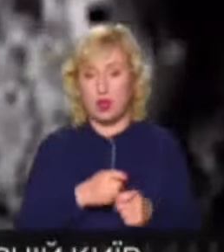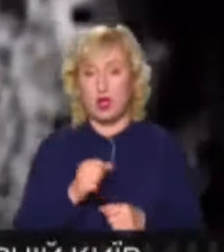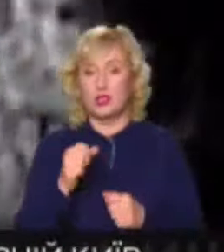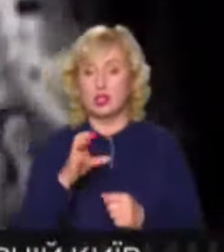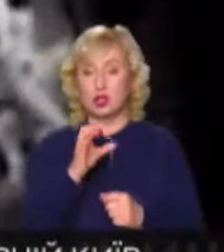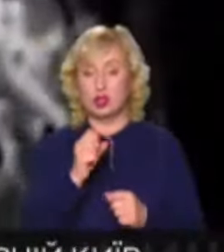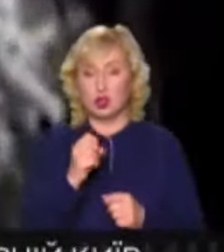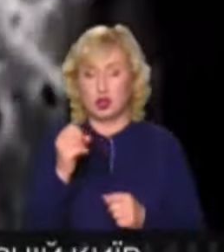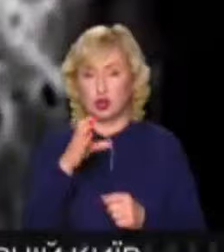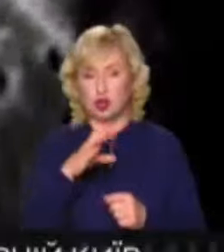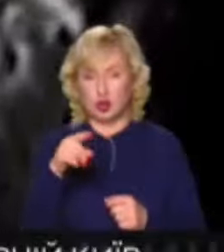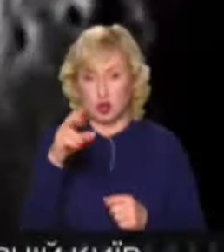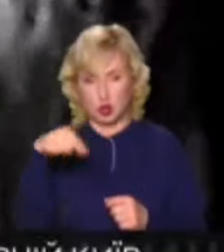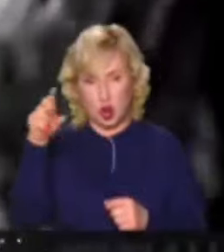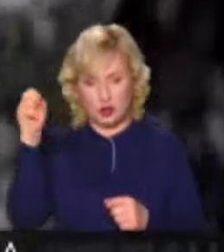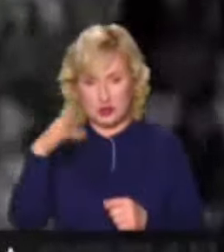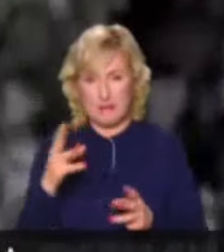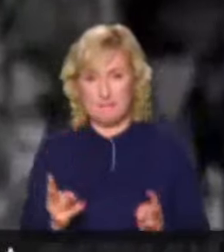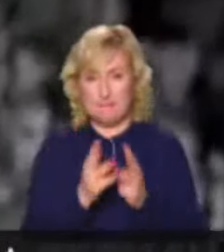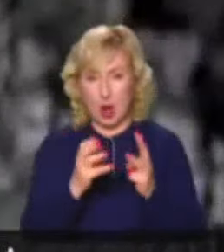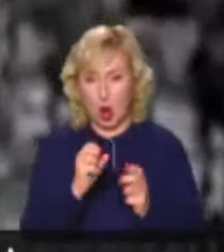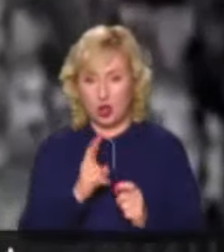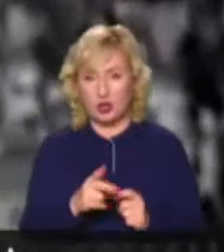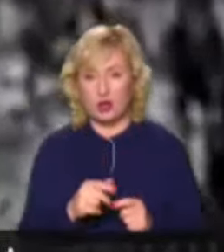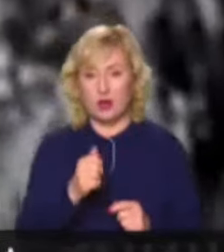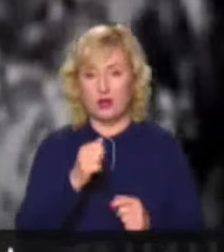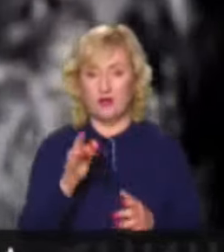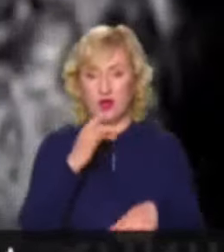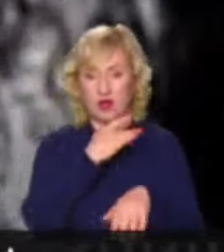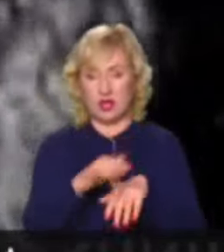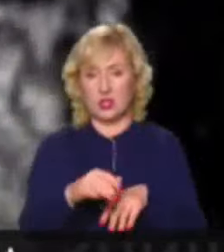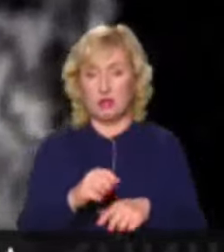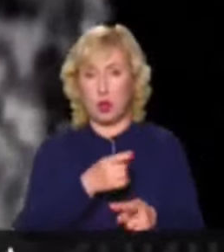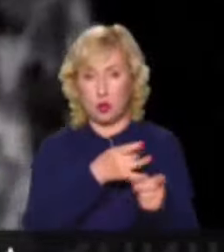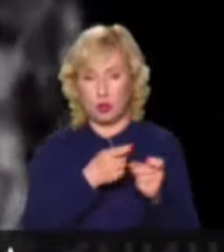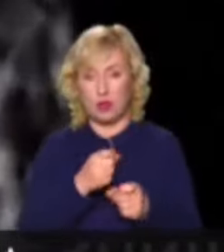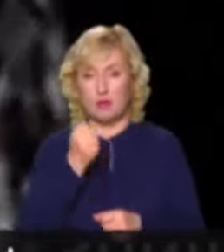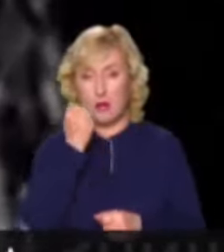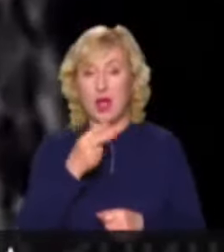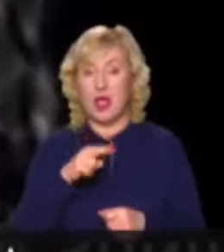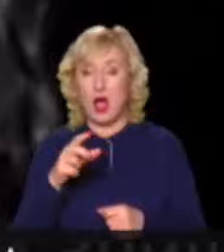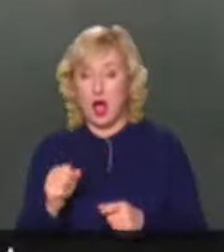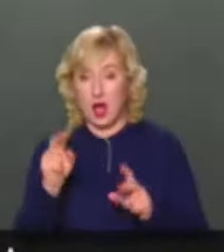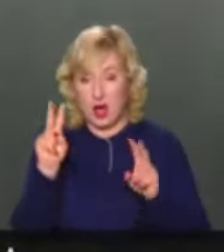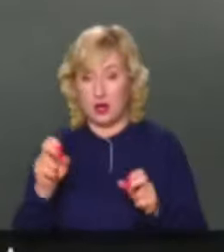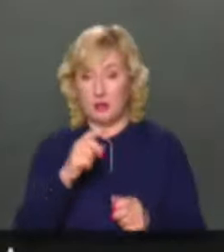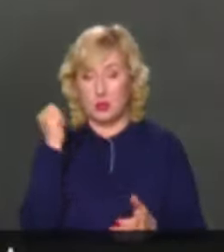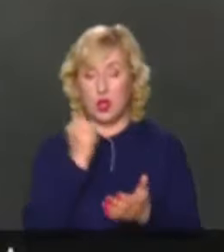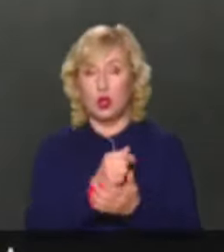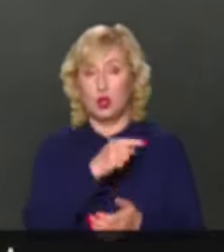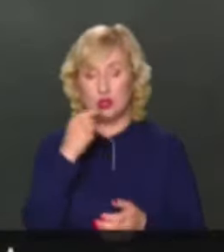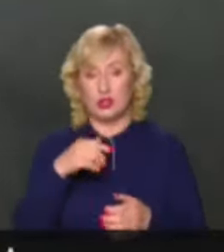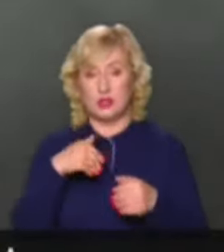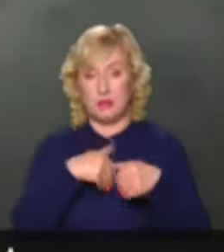«Санцепьок». Він вражений безпілотником-бомбардувальником «Баба-Яга», так його називають росіяни. Також під удар потрапила російська піхотна група